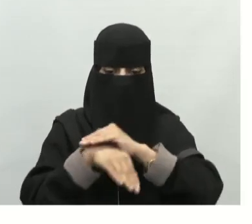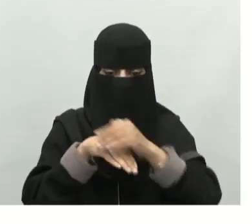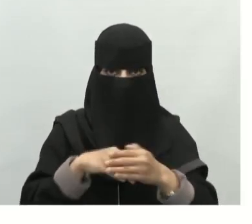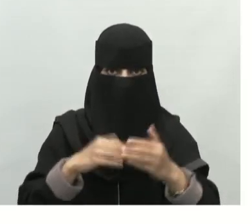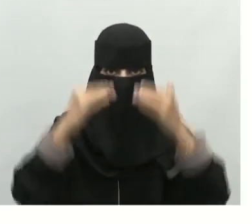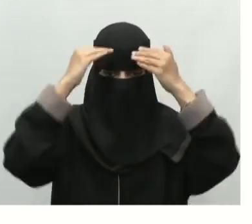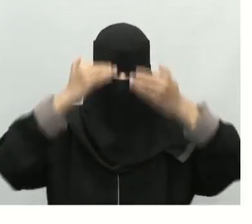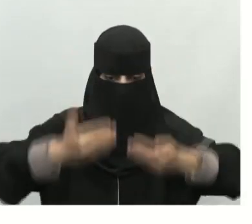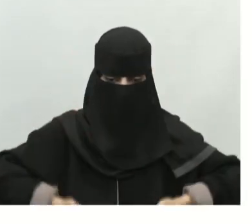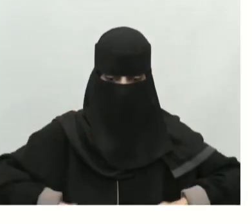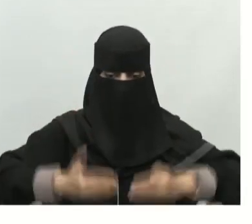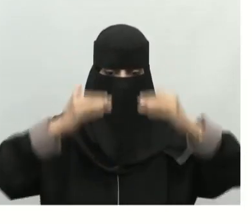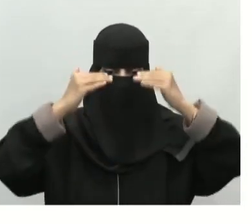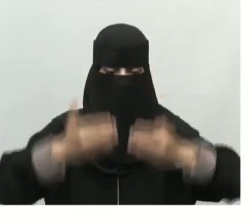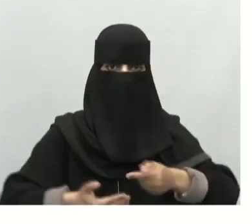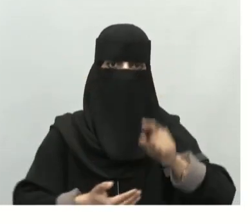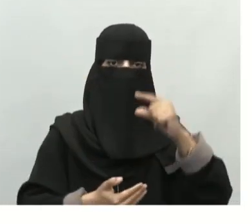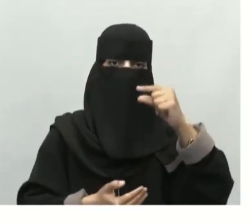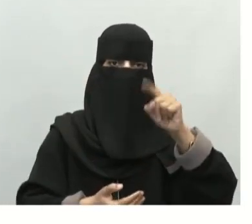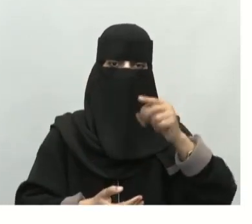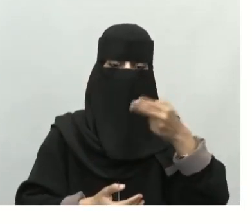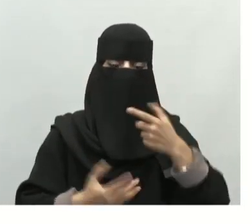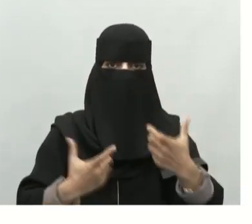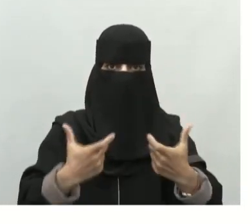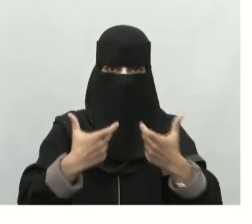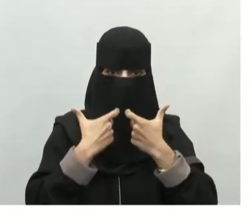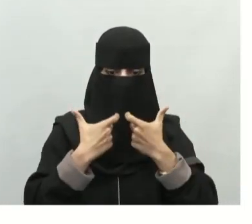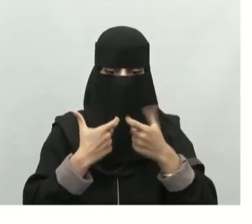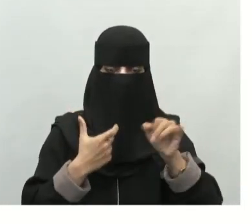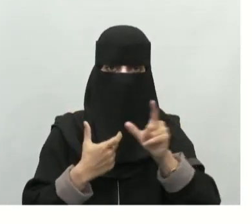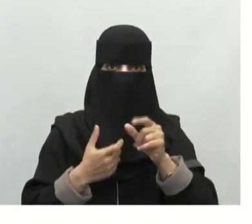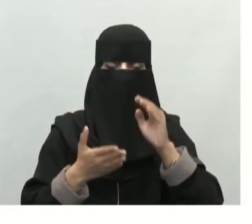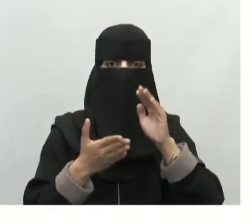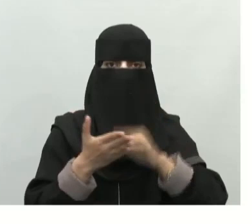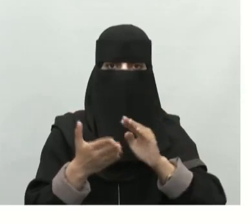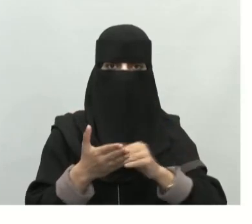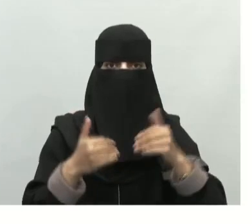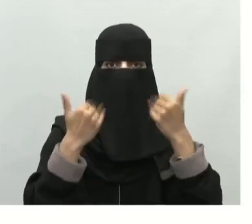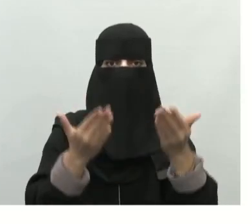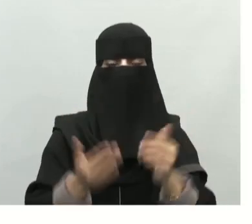لديها درع يحميها من الظروف